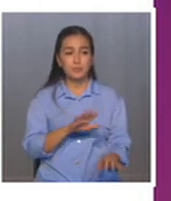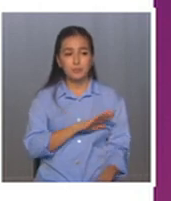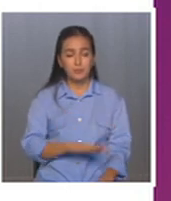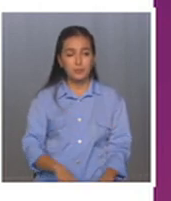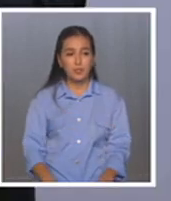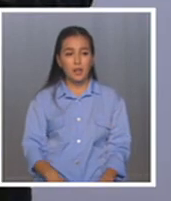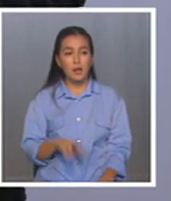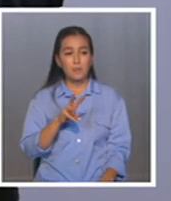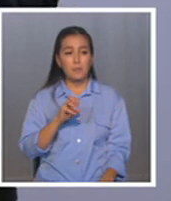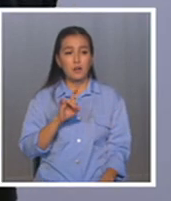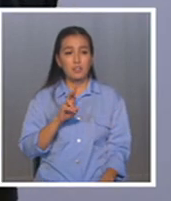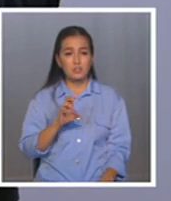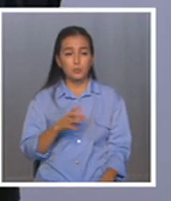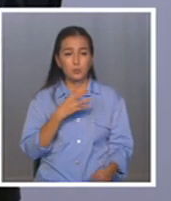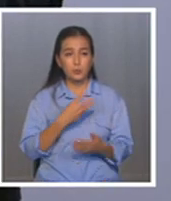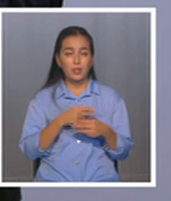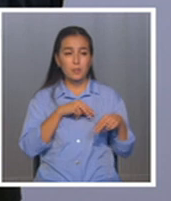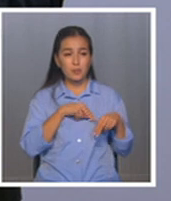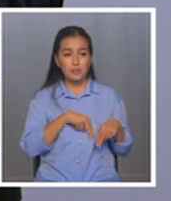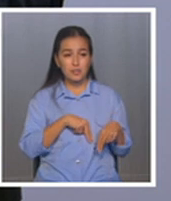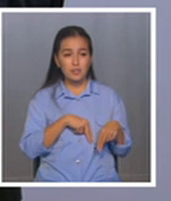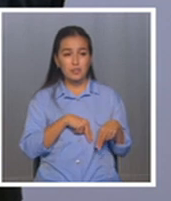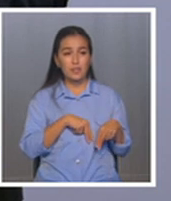Карл Маркс өзінің еңбектерінде